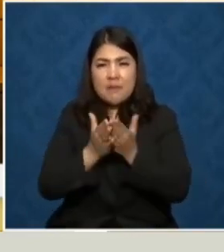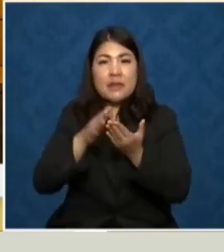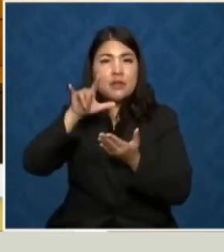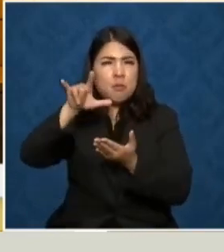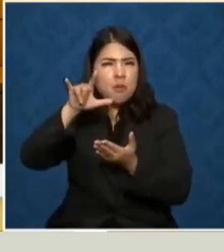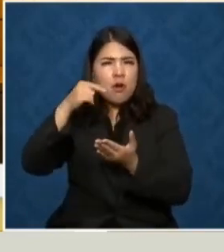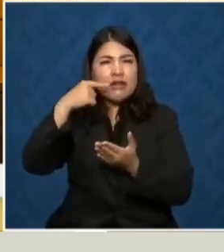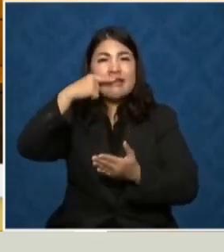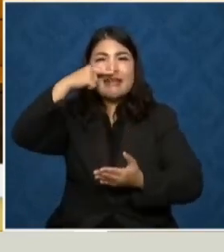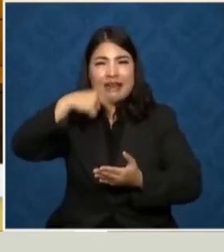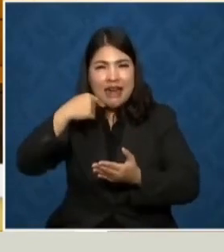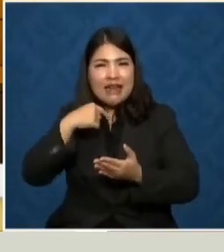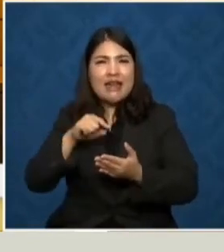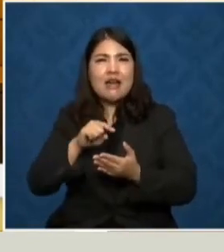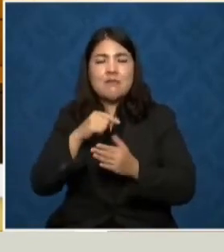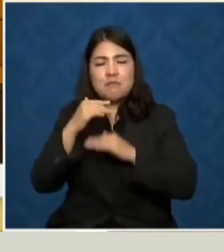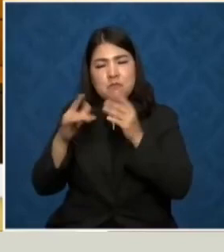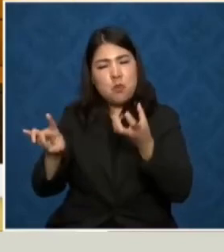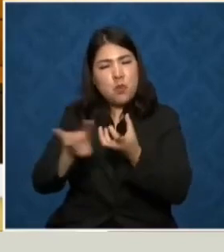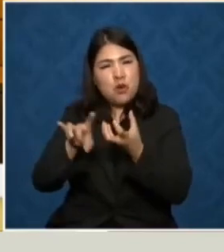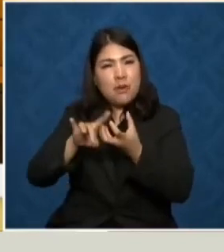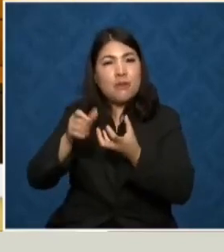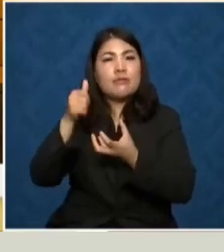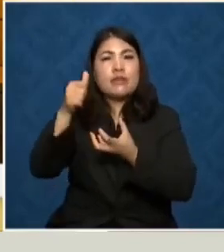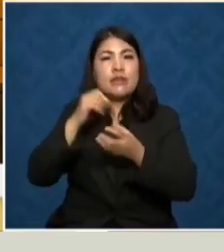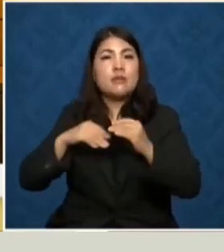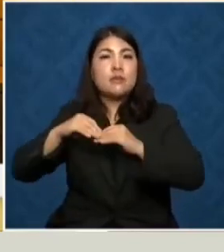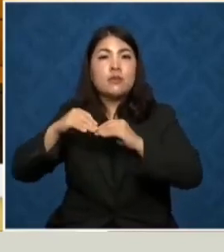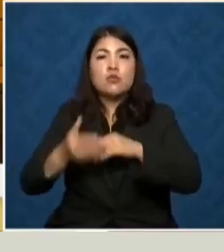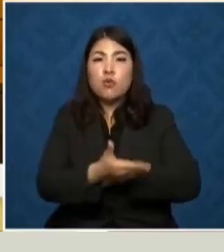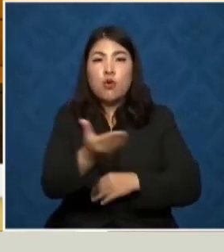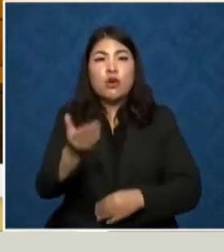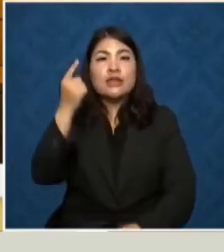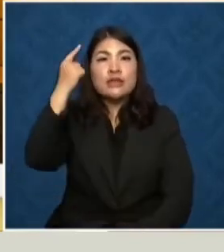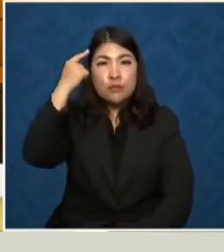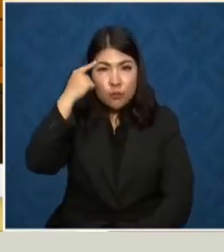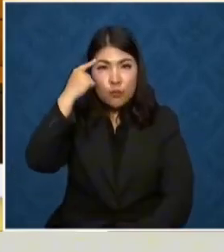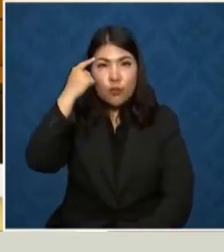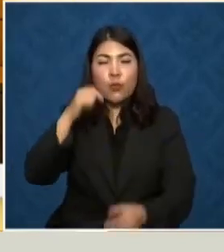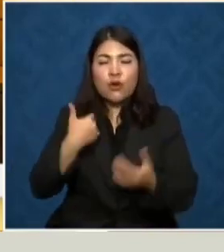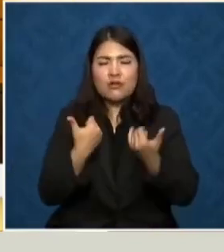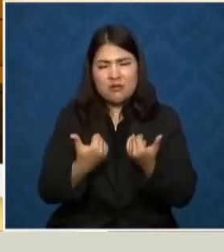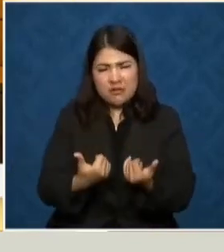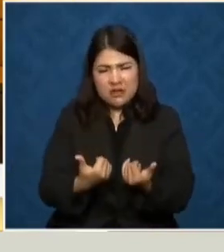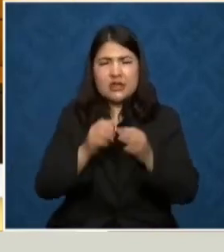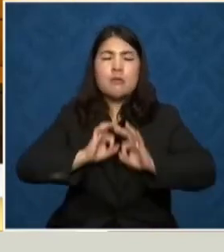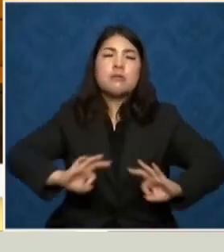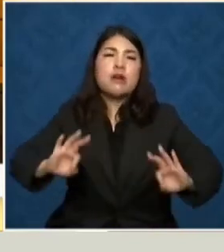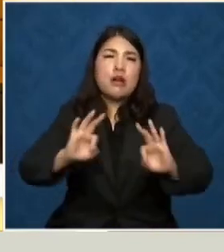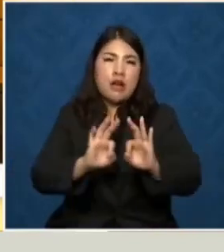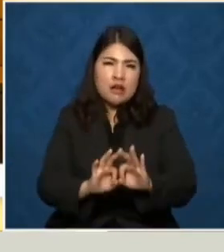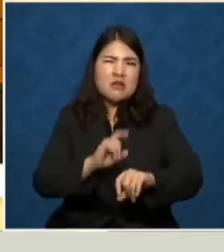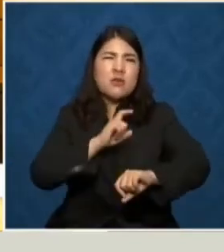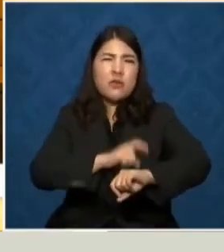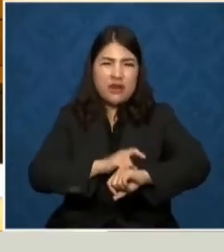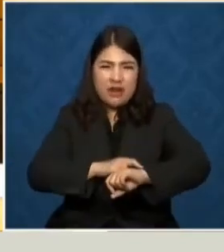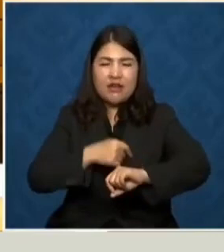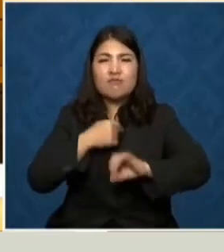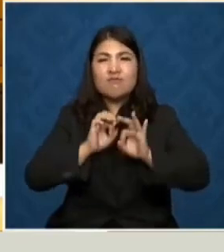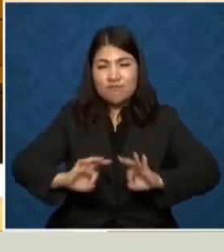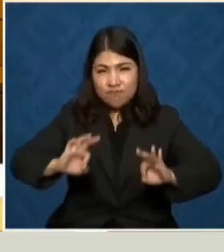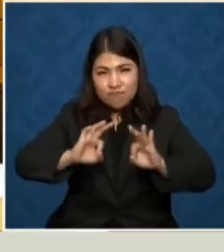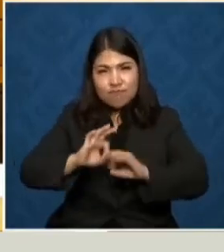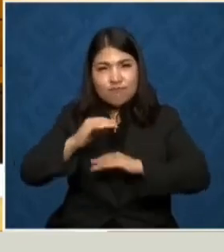ามากยิ่งขึ้นแต่ว่าอย่างไรก็ตามครับผมเชื่อว่าทุกท่านทราบดีอยู่ว่าเรื่องเหล่านี้ก็ต้องใช้เวลานะครับแต่ว่าการพัฒนาใน